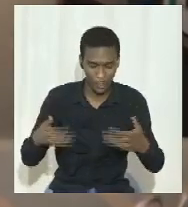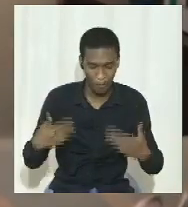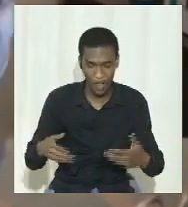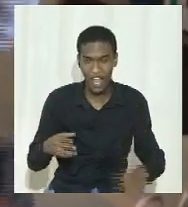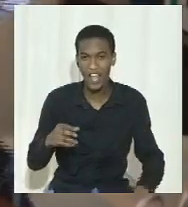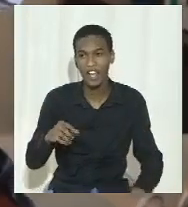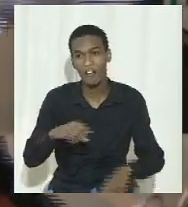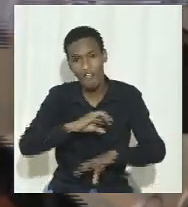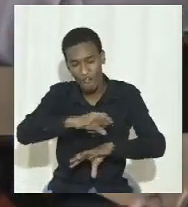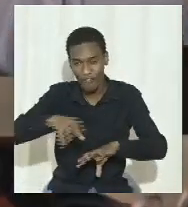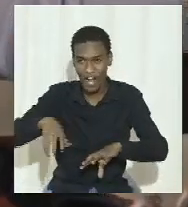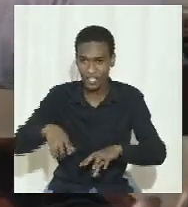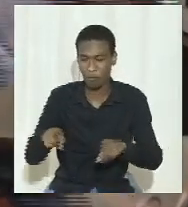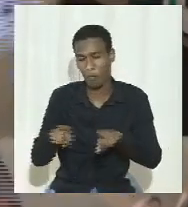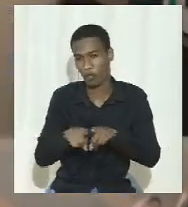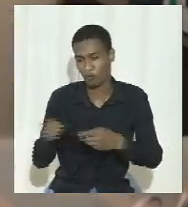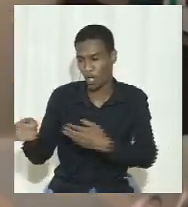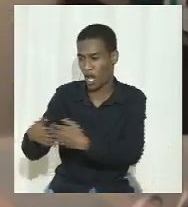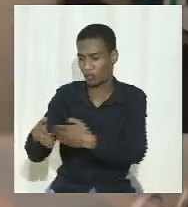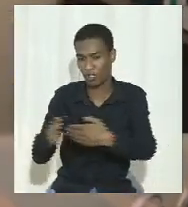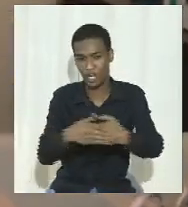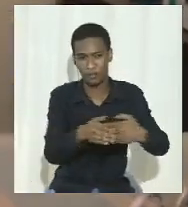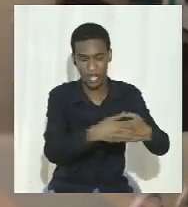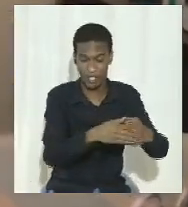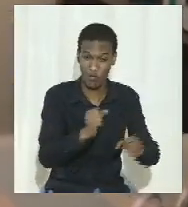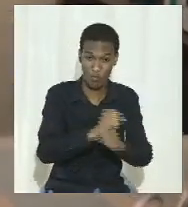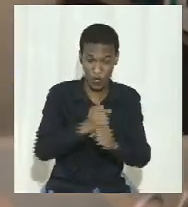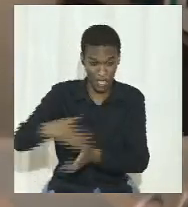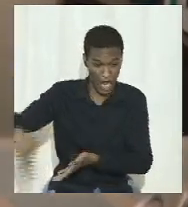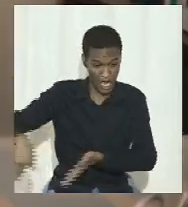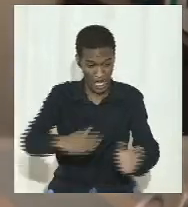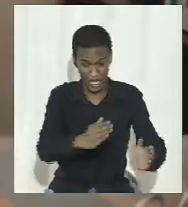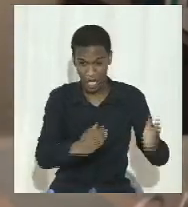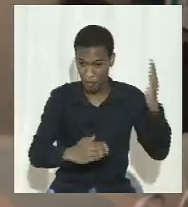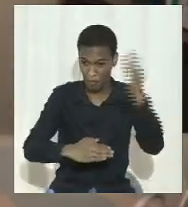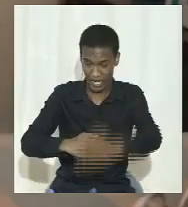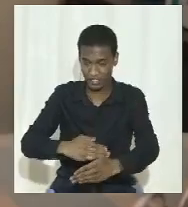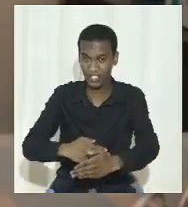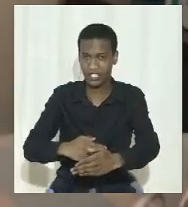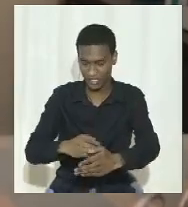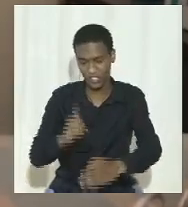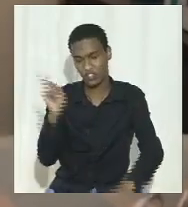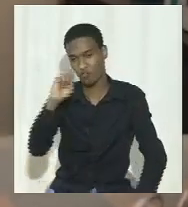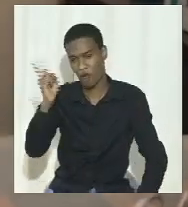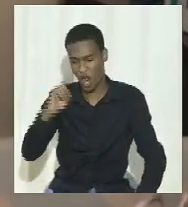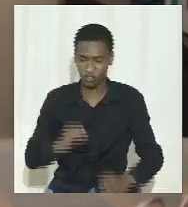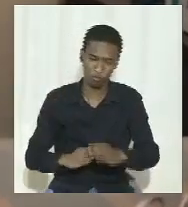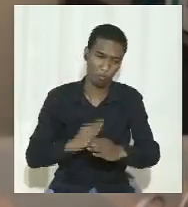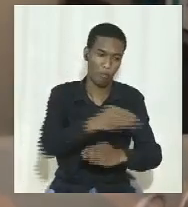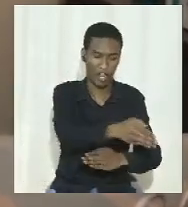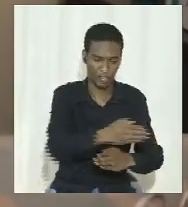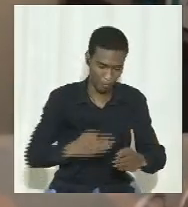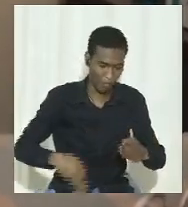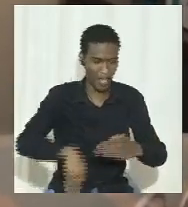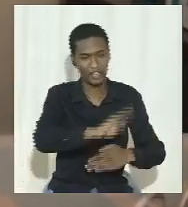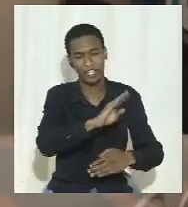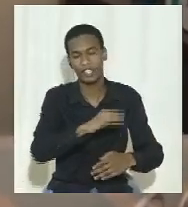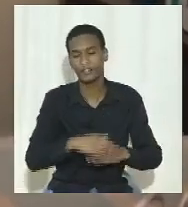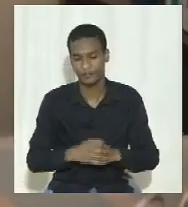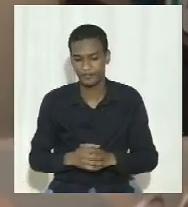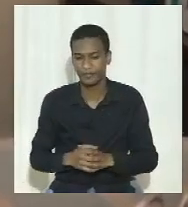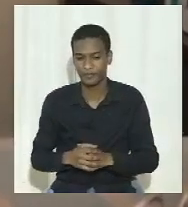lalovana vao tonga any Boeny. Dia tsindriko indray mandeha ty a raha tsy tafiditra ao anatin'ny atao hoe service essentiel na le hoe ka zay